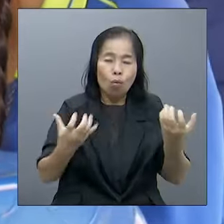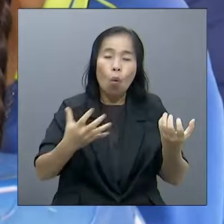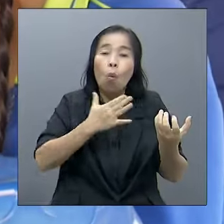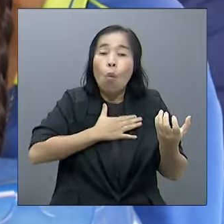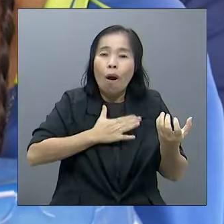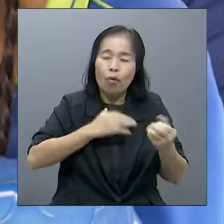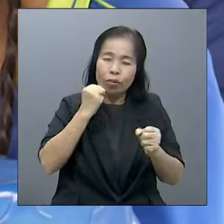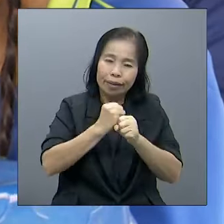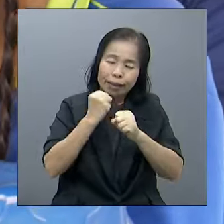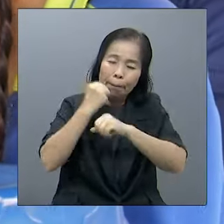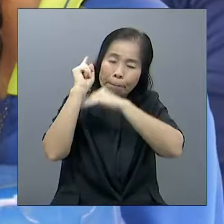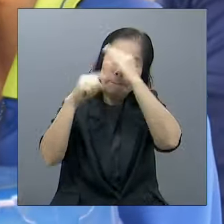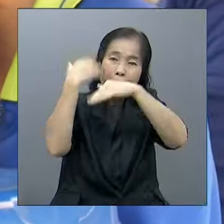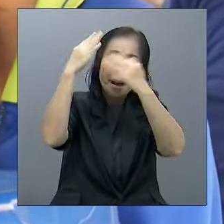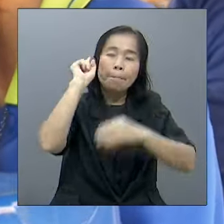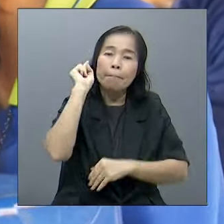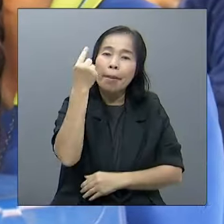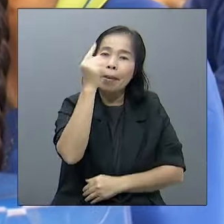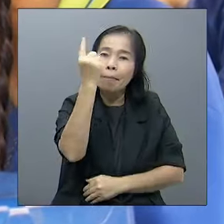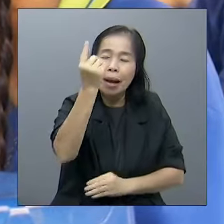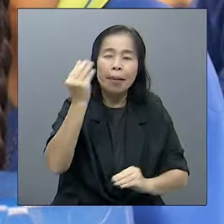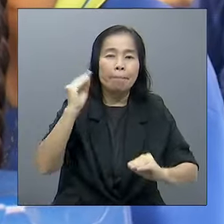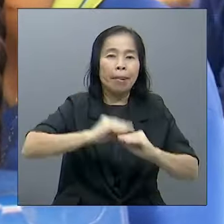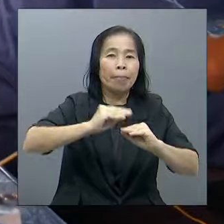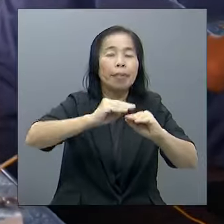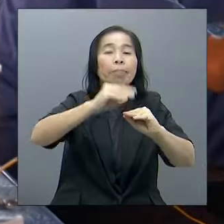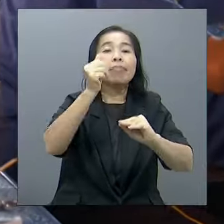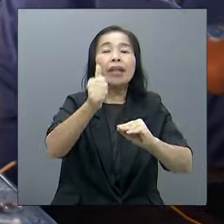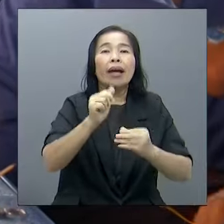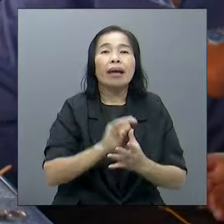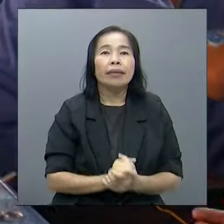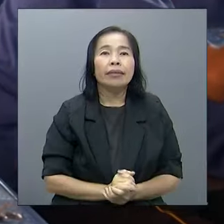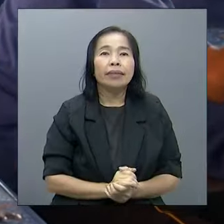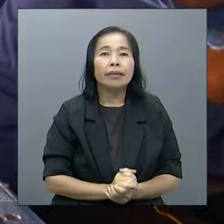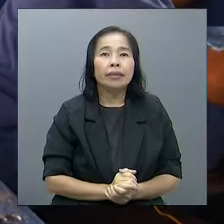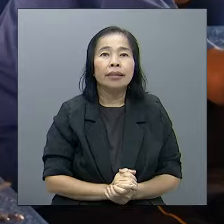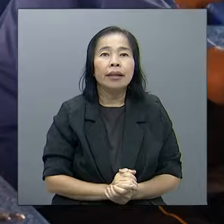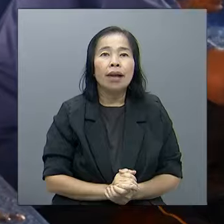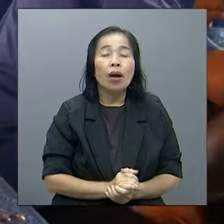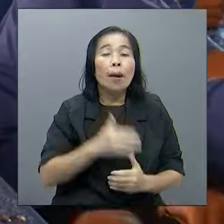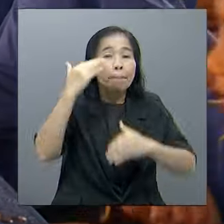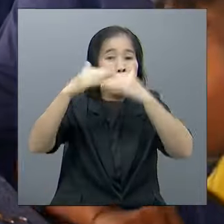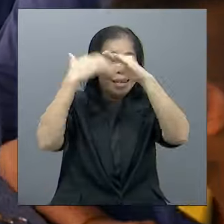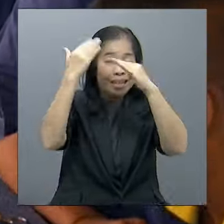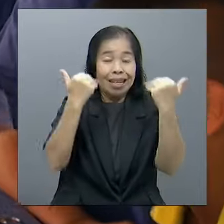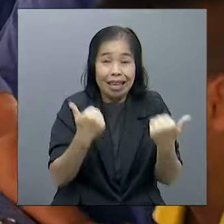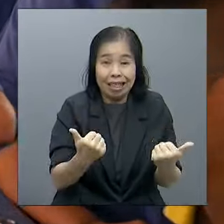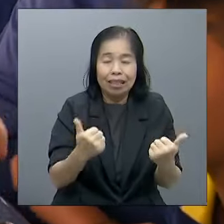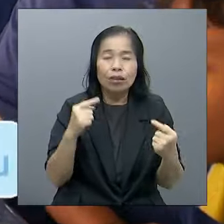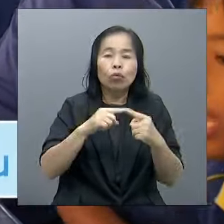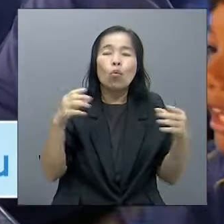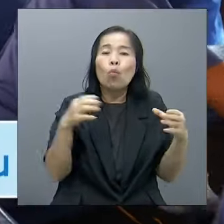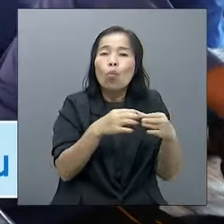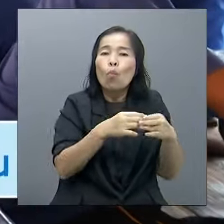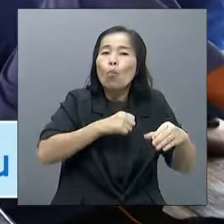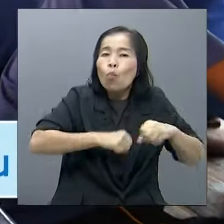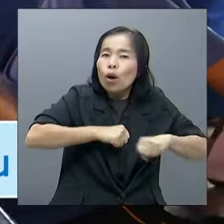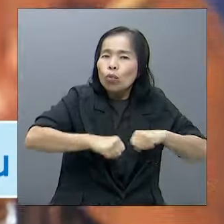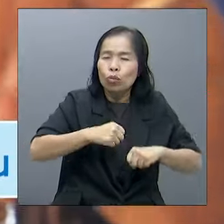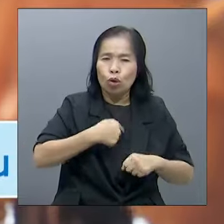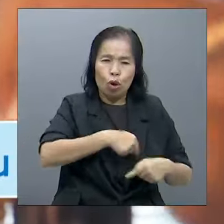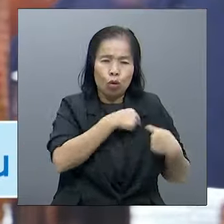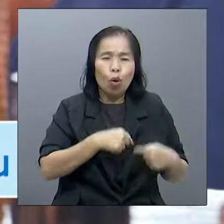รือสินค้าที่เกิดจากภูมิปัญญาออกสู่ท้องตลาดค่ะซึ่งเบื้องหลังการพัฒนาในครั้งนี้ก็ได้มีกลุ่มคนรุ่นใหม่ที่มีใจรัก